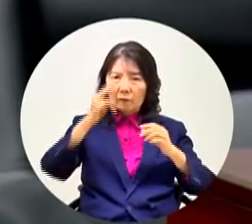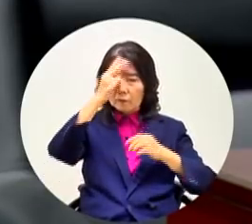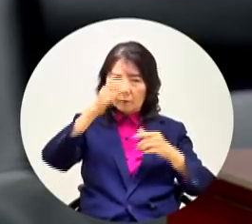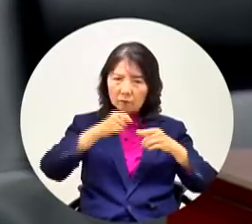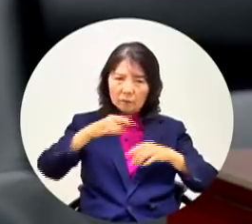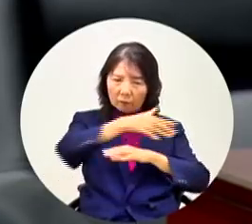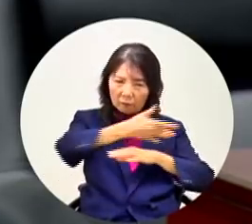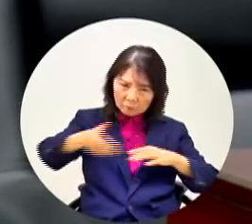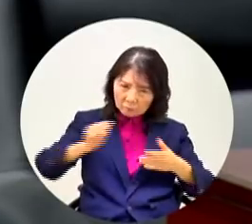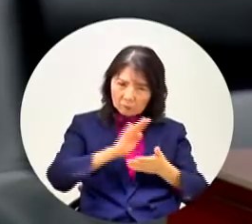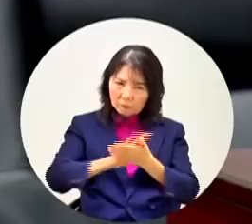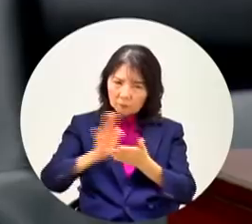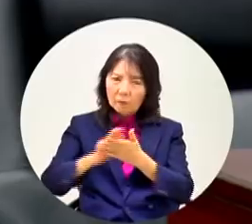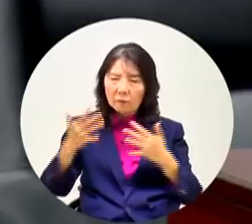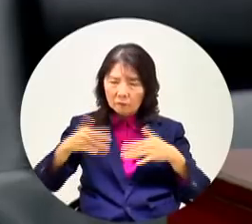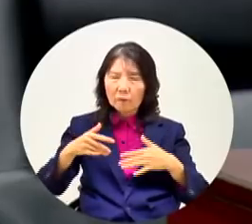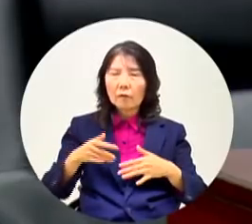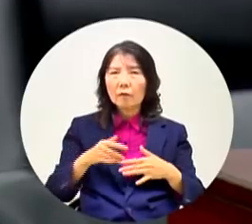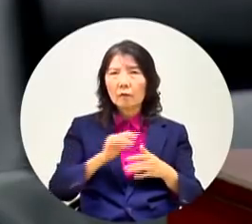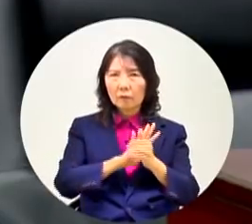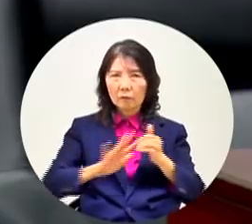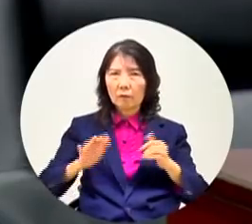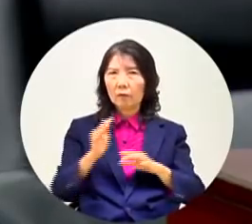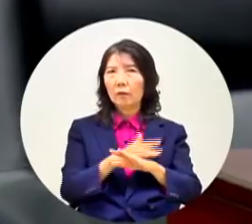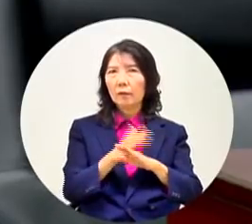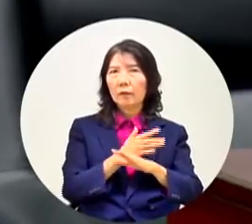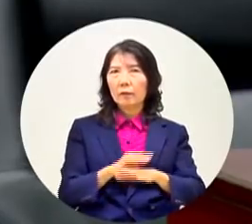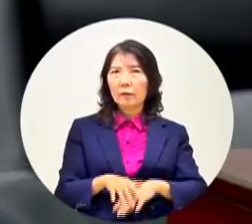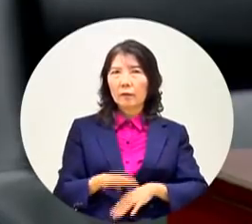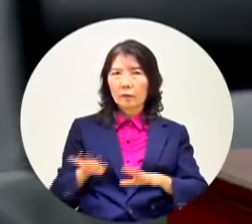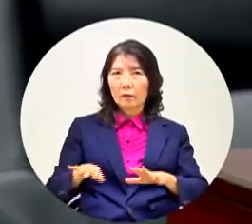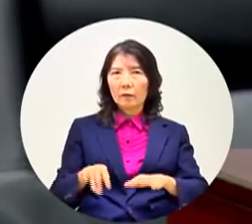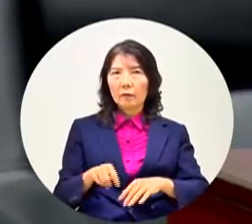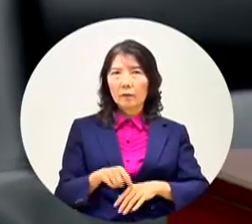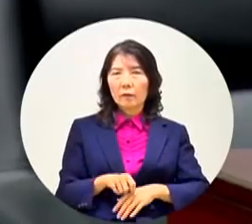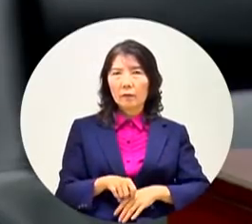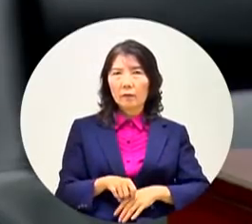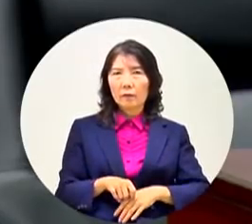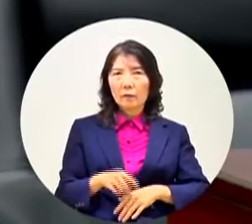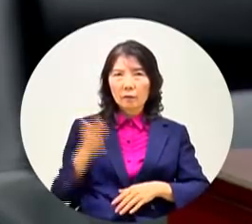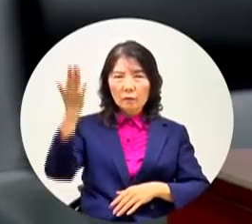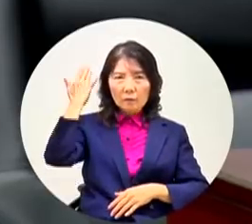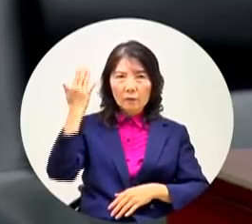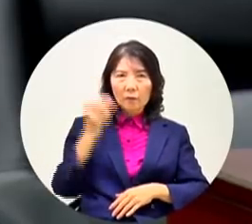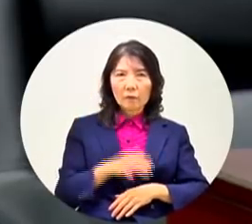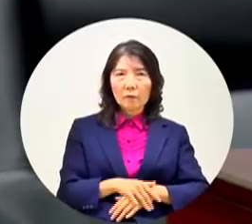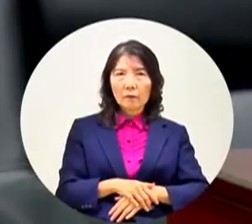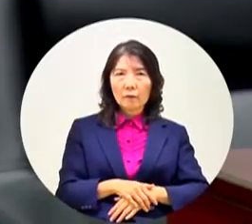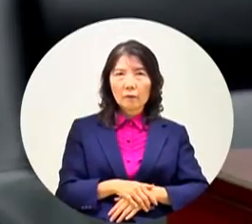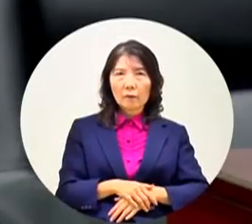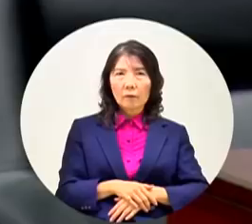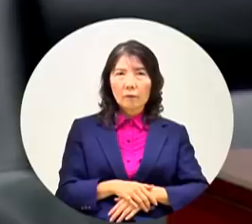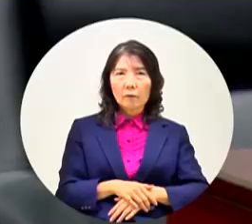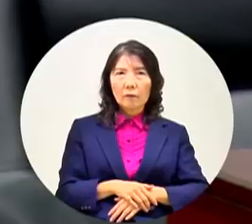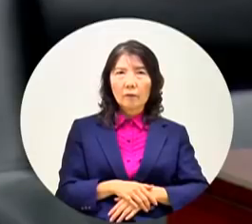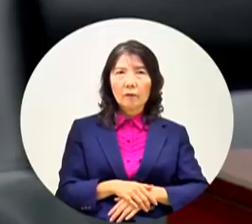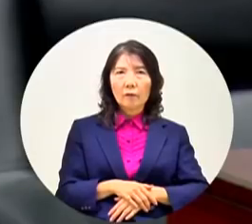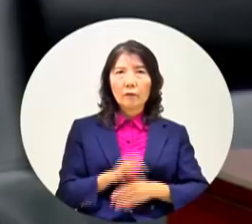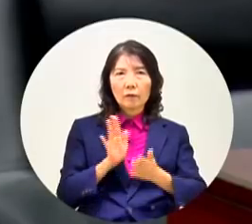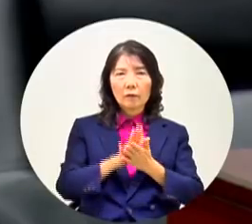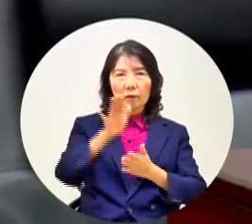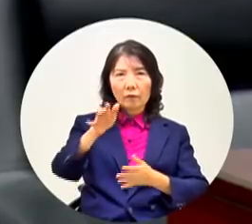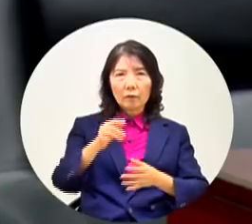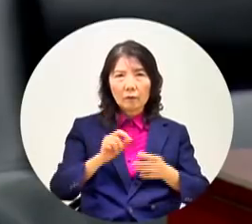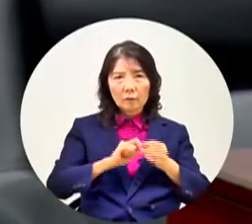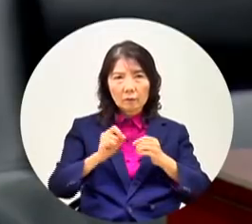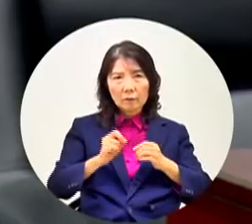所以只嘛刚我刚刚啊，咱这个所在过去。啊，过去包括未来，咱的规